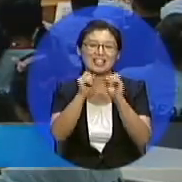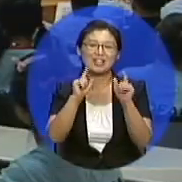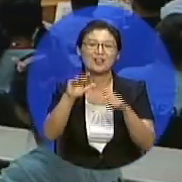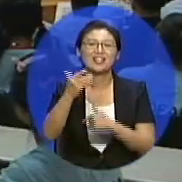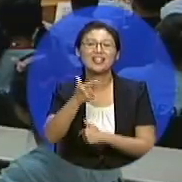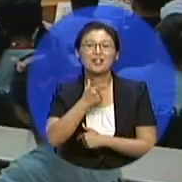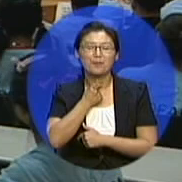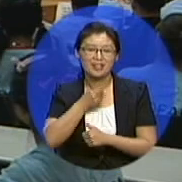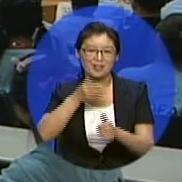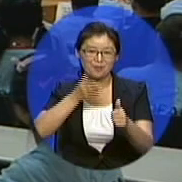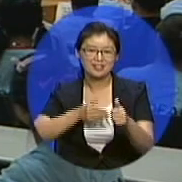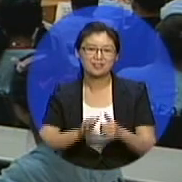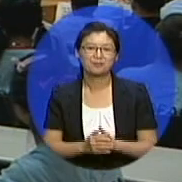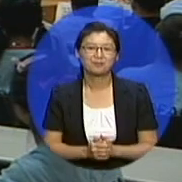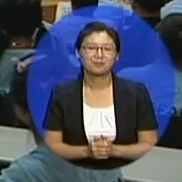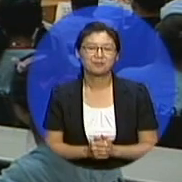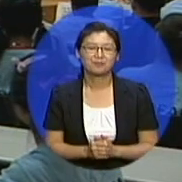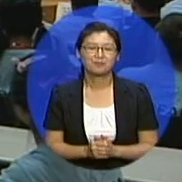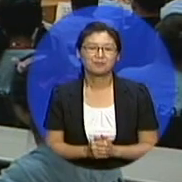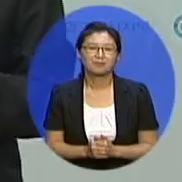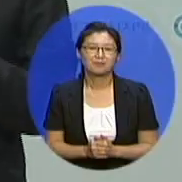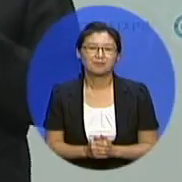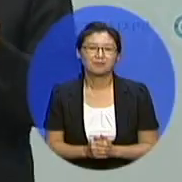있기를 바란다고 전했습니다.